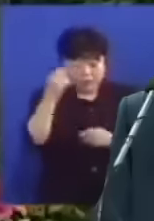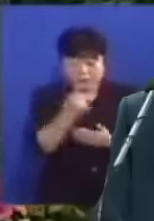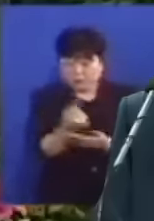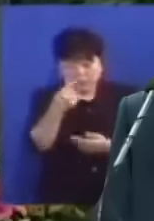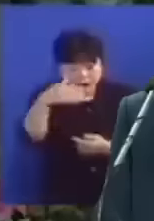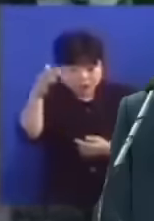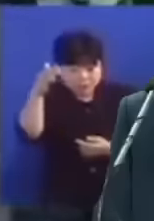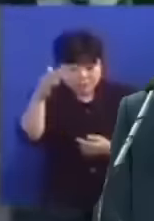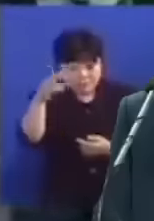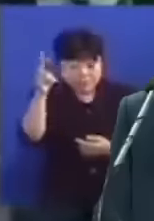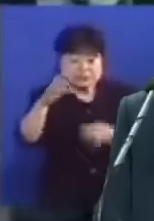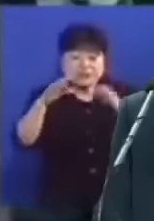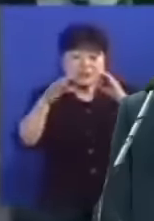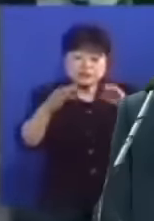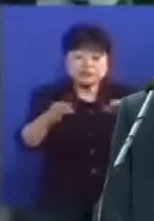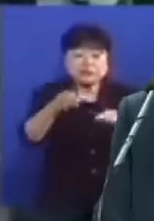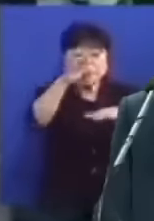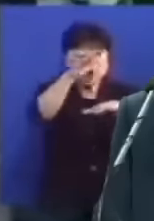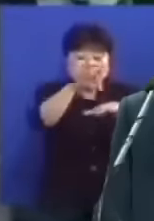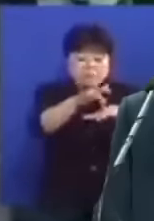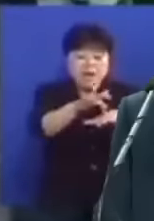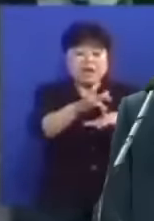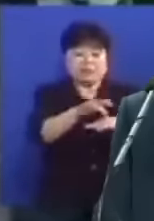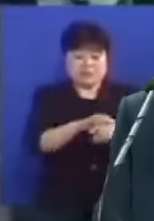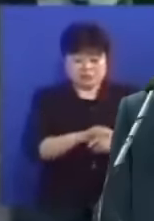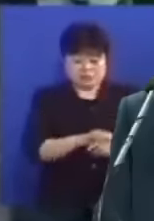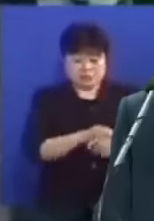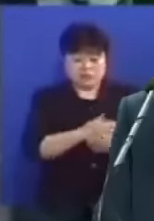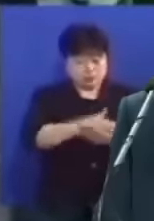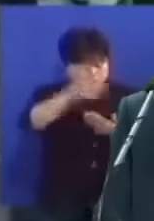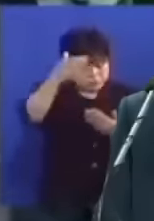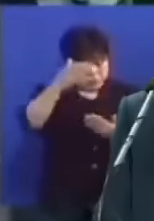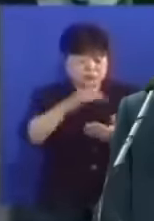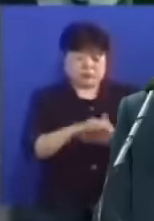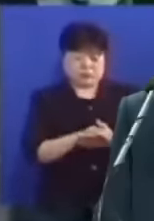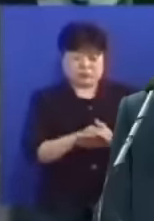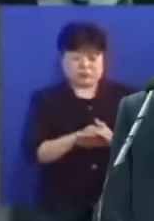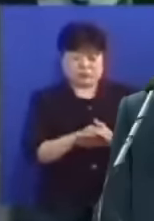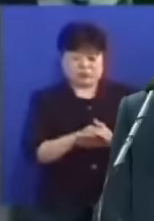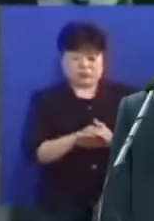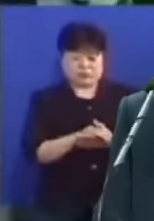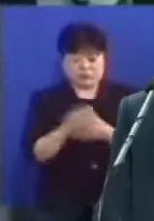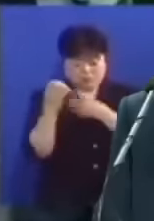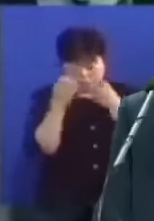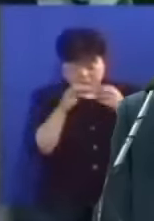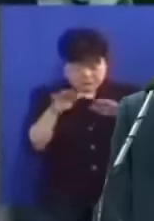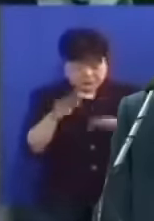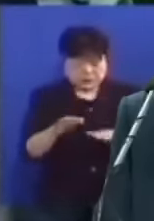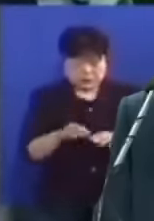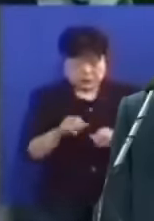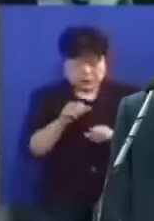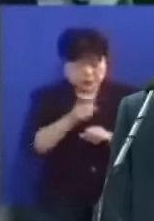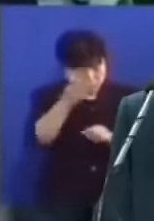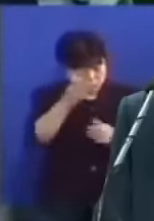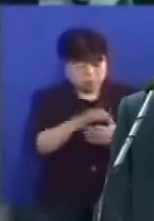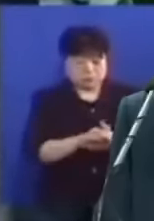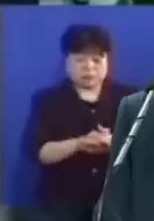그러므로 찬양은 마귀의 진에 큰 혼란의 진이 일어나게 해서 패하게 하는